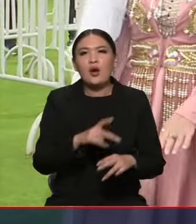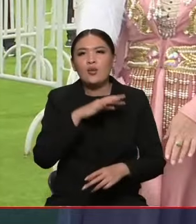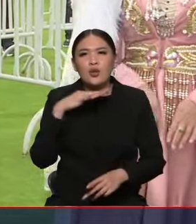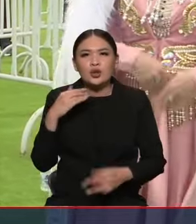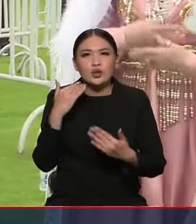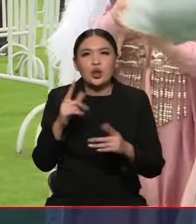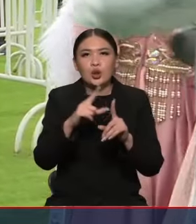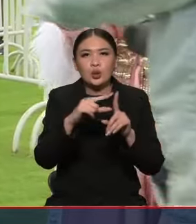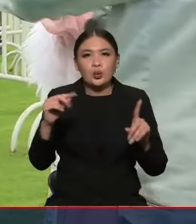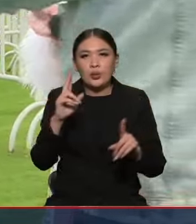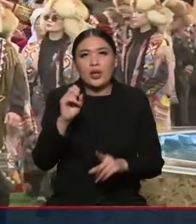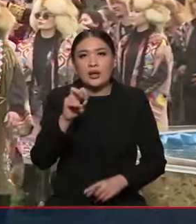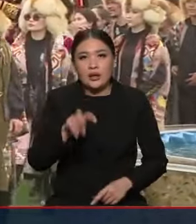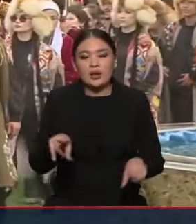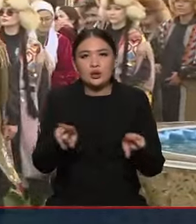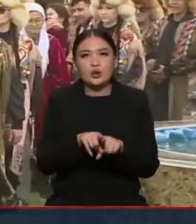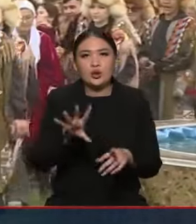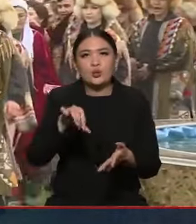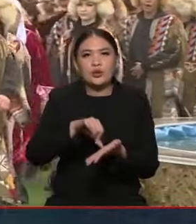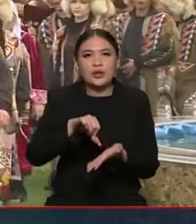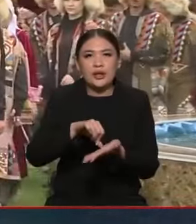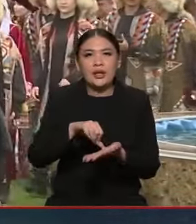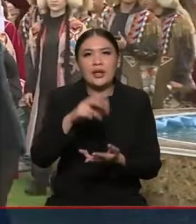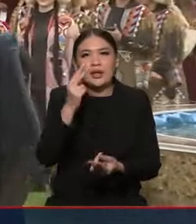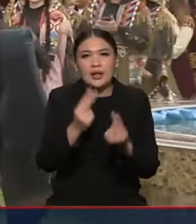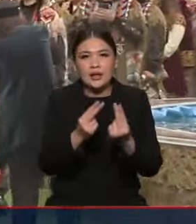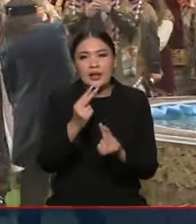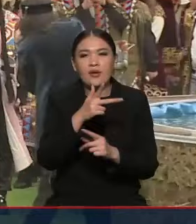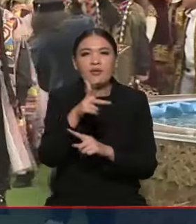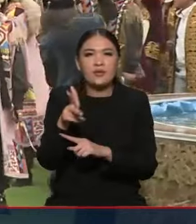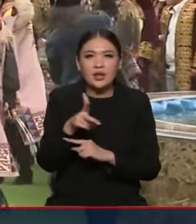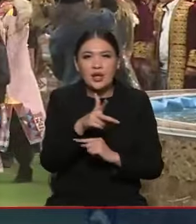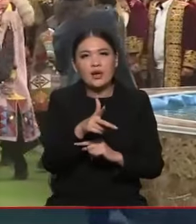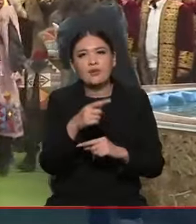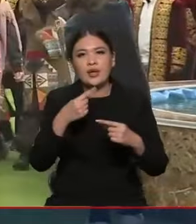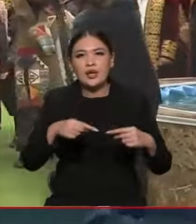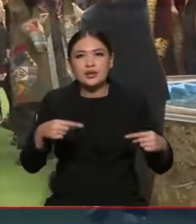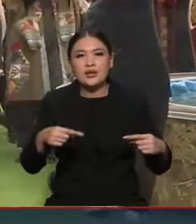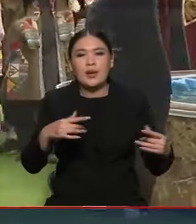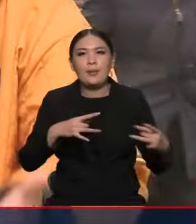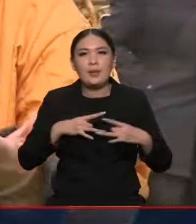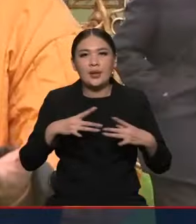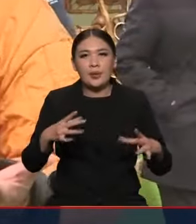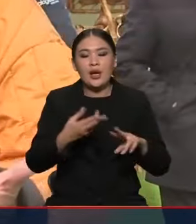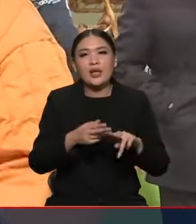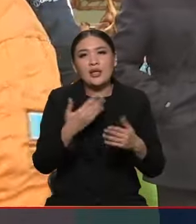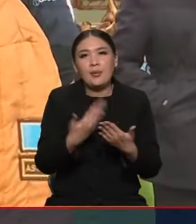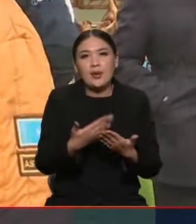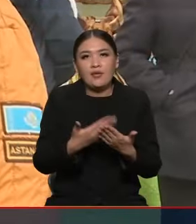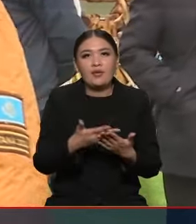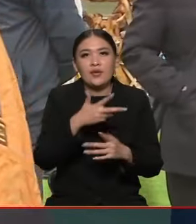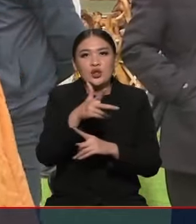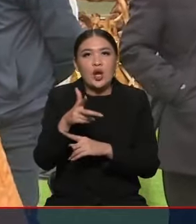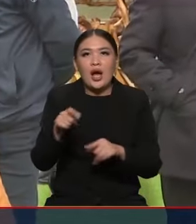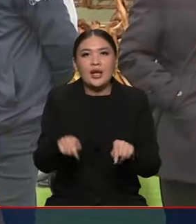часть его YouTube-канала сегодня и состоит из трансляций игр, хайлайтов и обзора тематических мероприятий. Например,